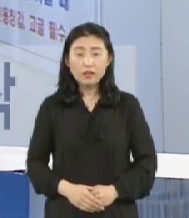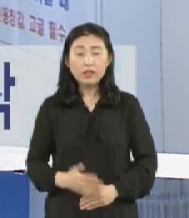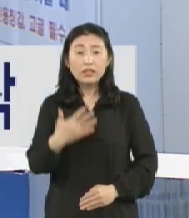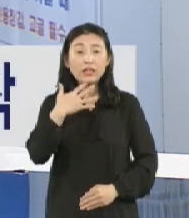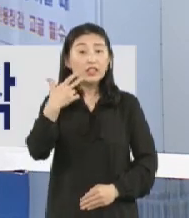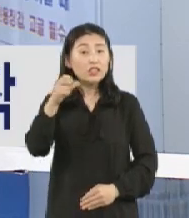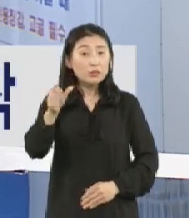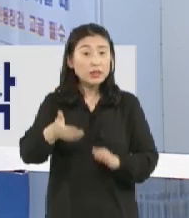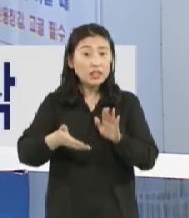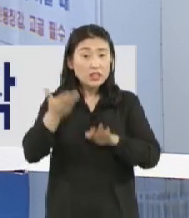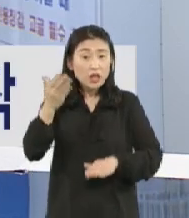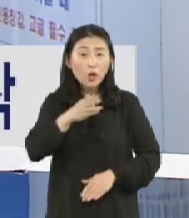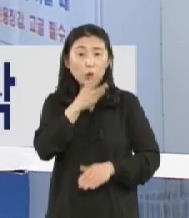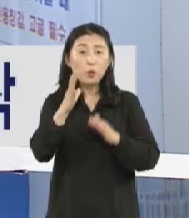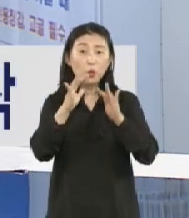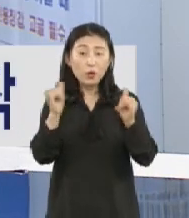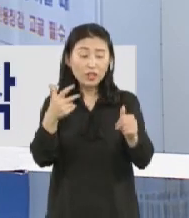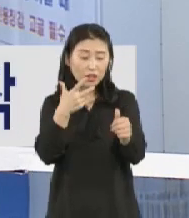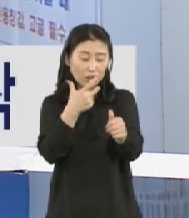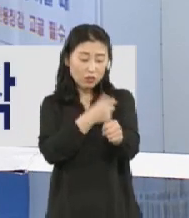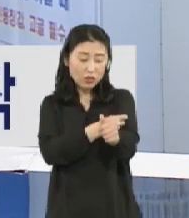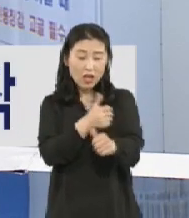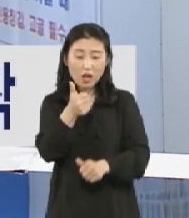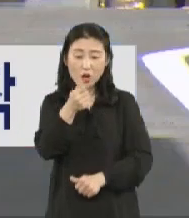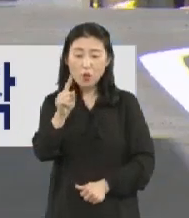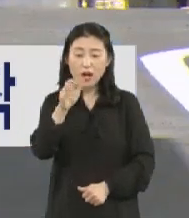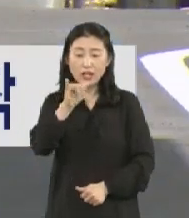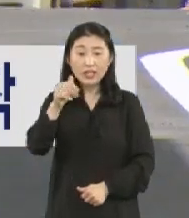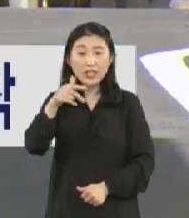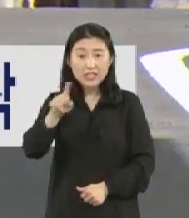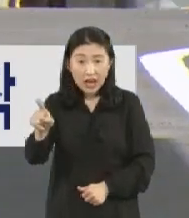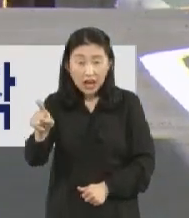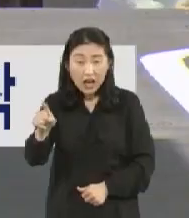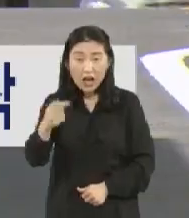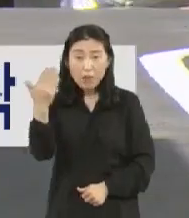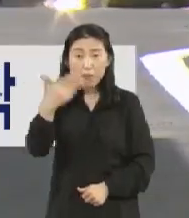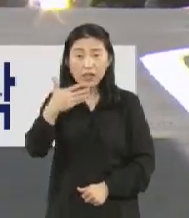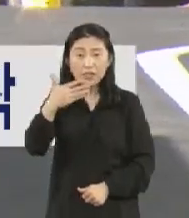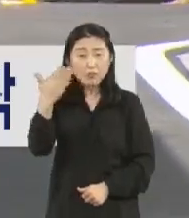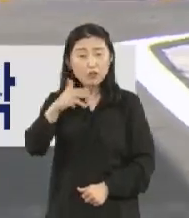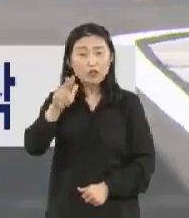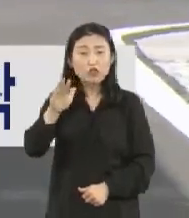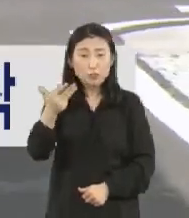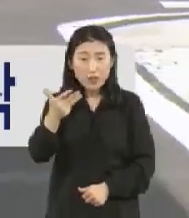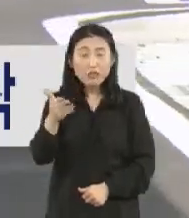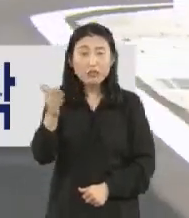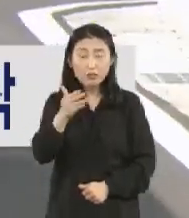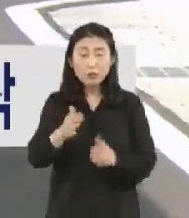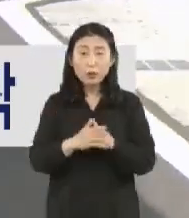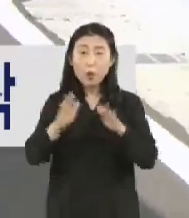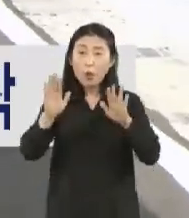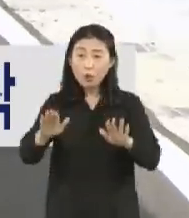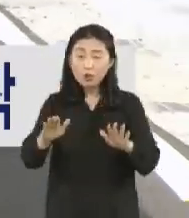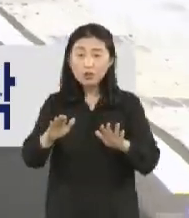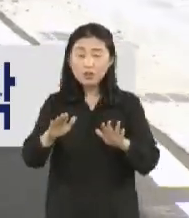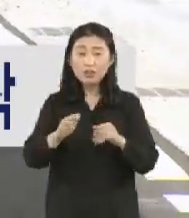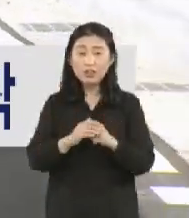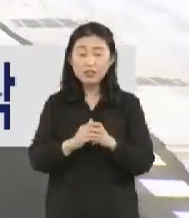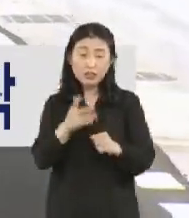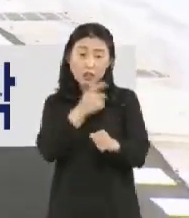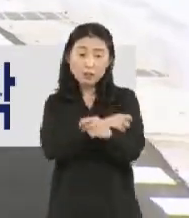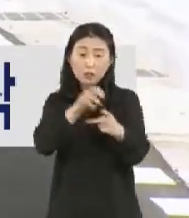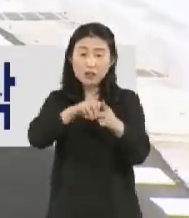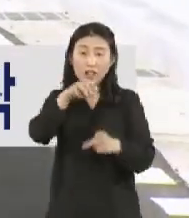만 75세 이상 고령층에게 투여될 8,190명분의 화이자 백신이 오늘 대전 코로나19